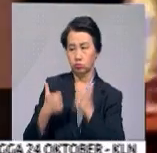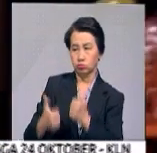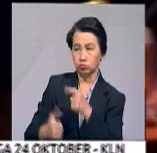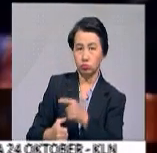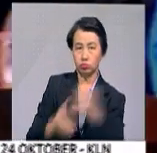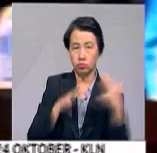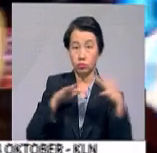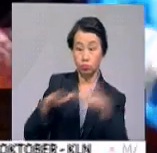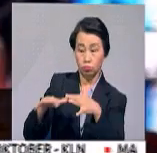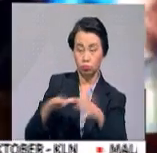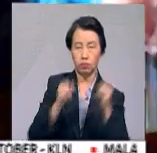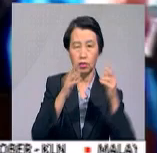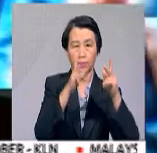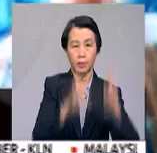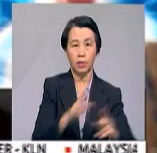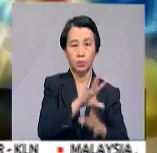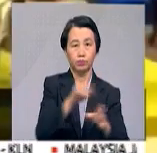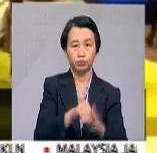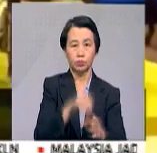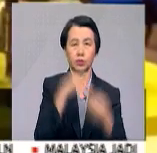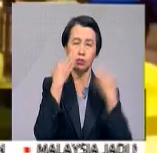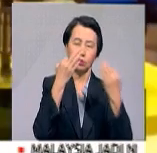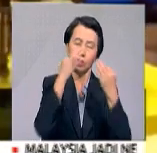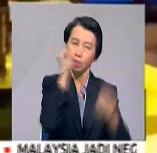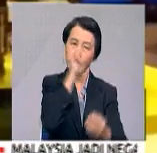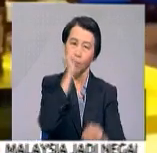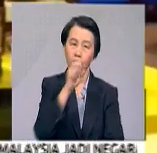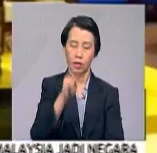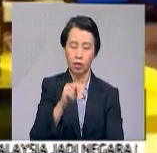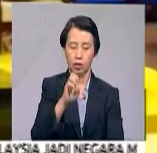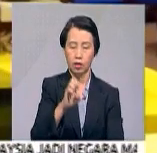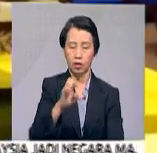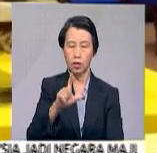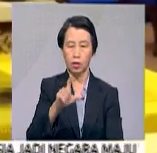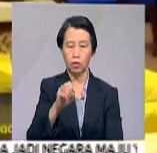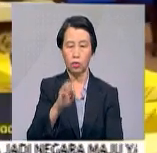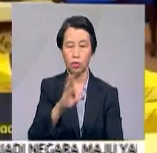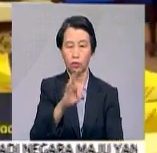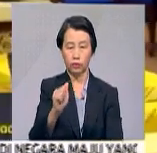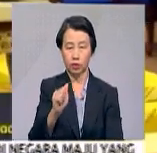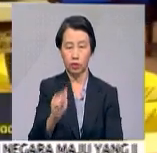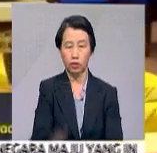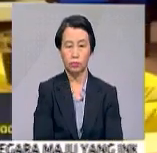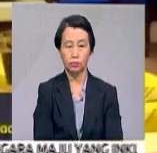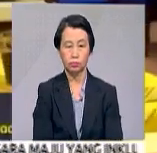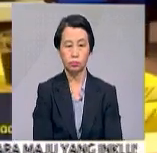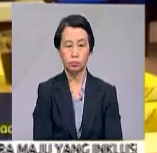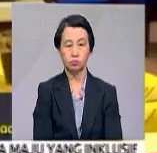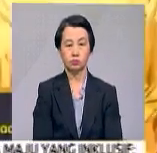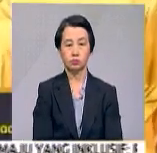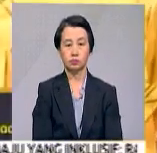menarik perhatian ramai pihak termasuklah selebriti terkenal Nur Nilofa Mohamad Nur.